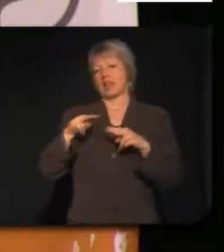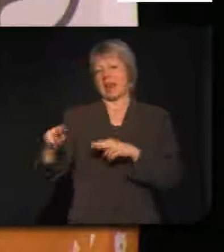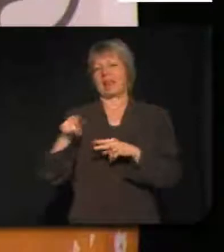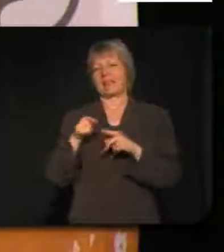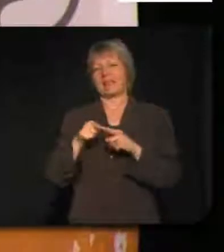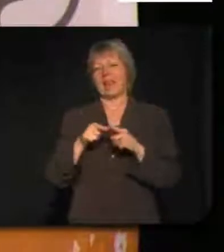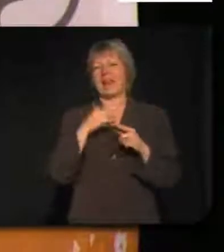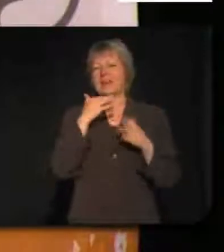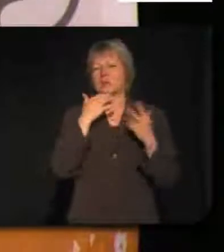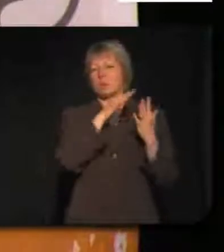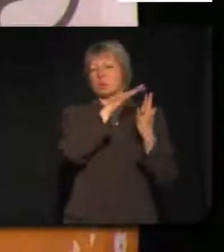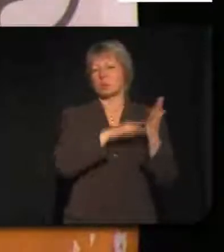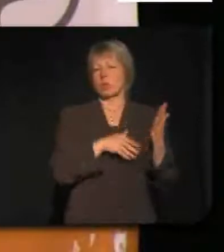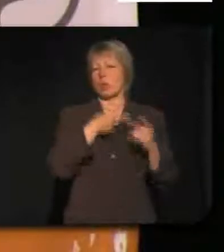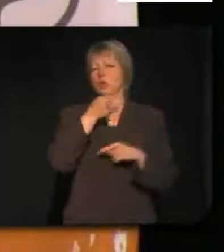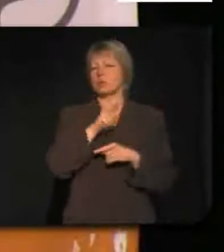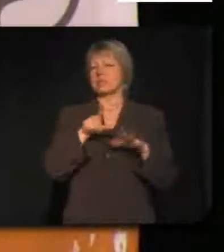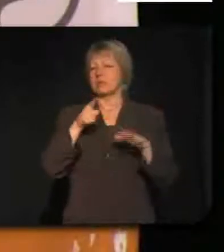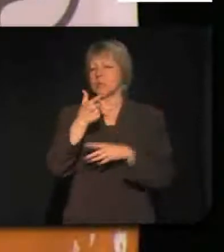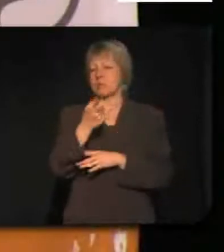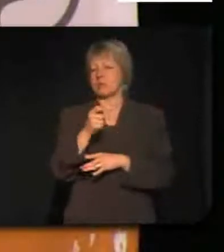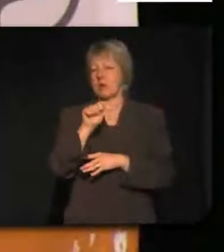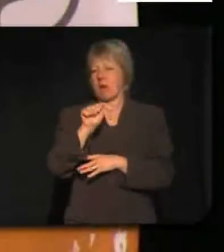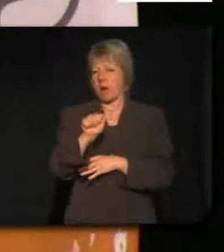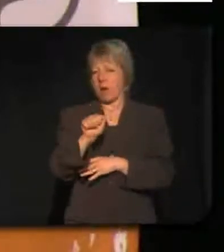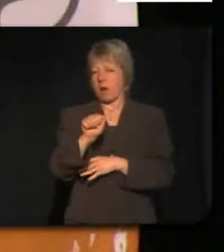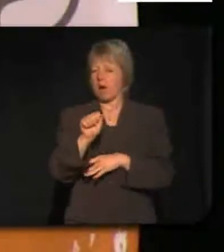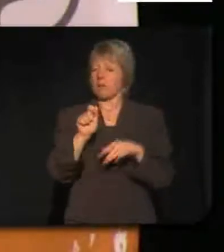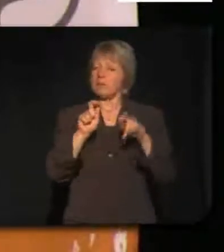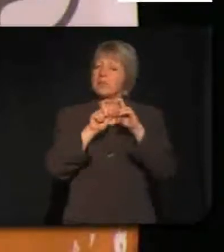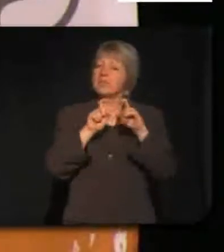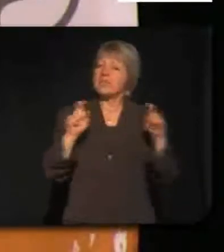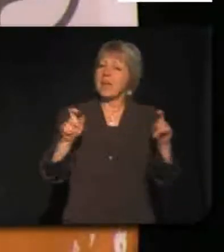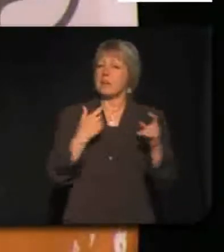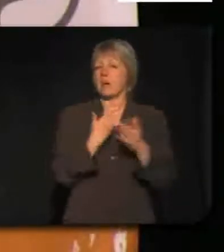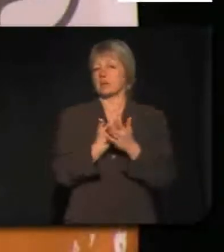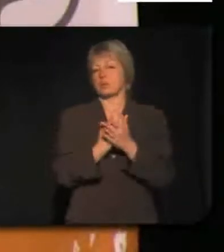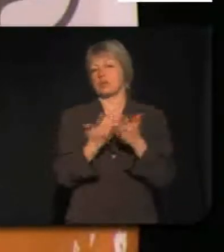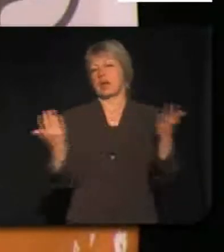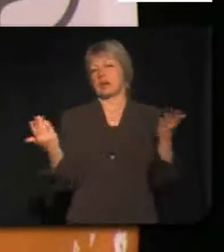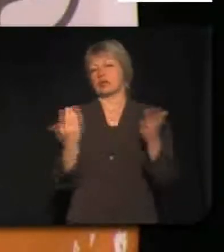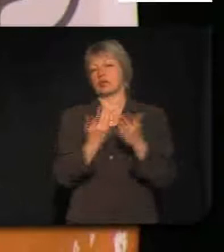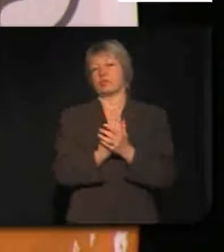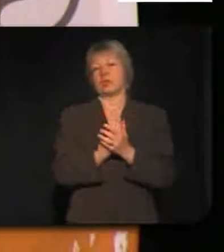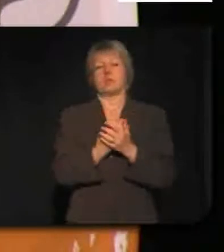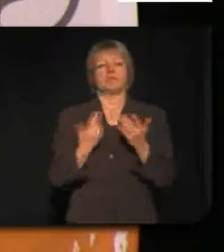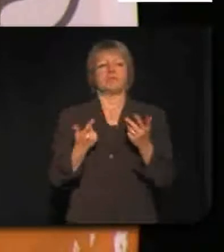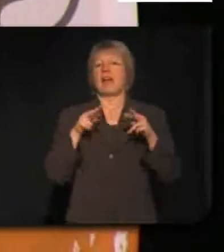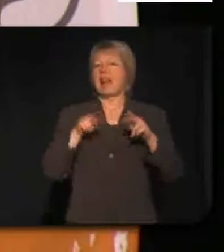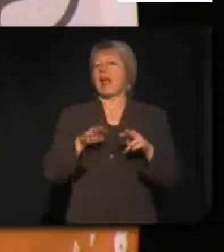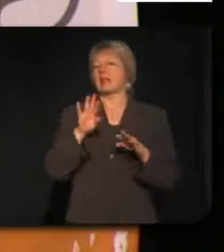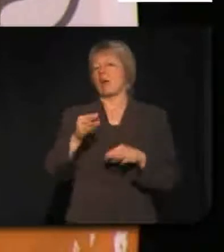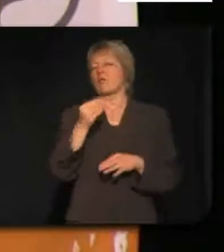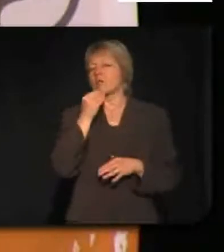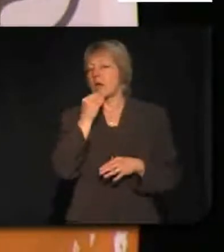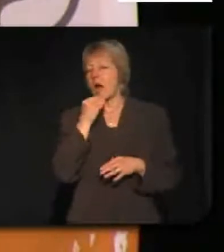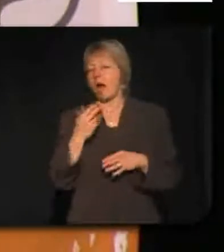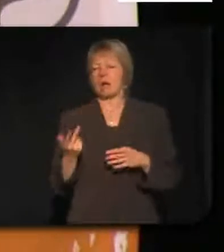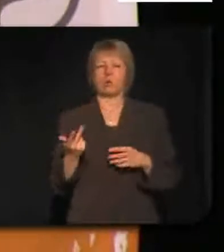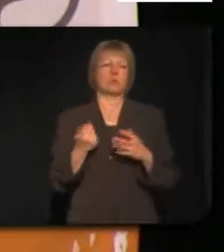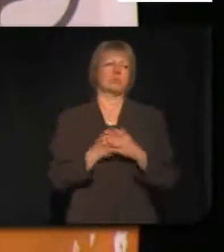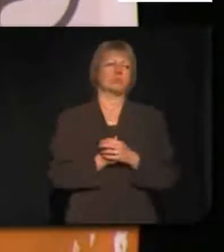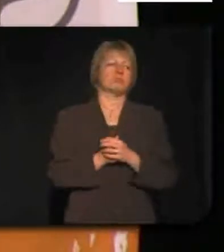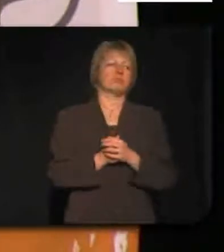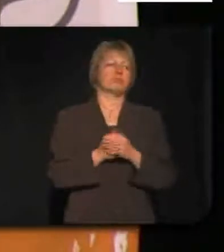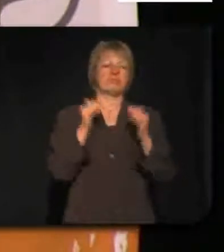da geht es unter anderem also das Recht auf Nahrung des